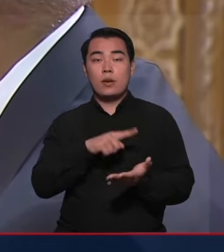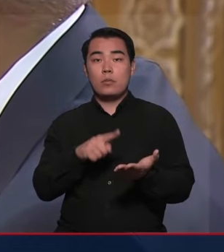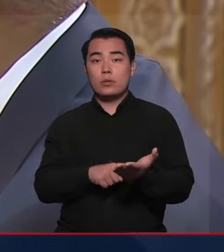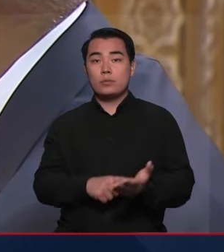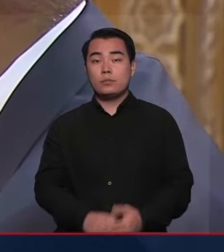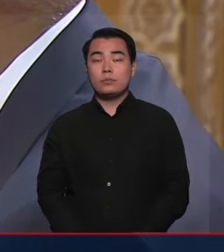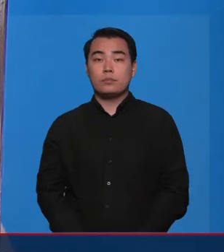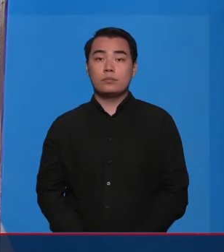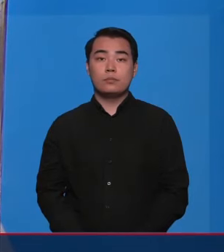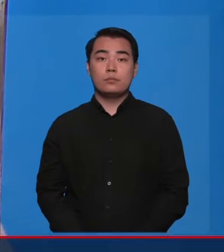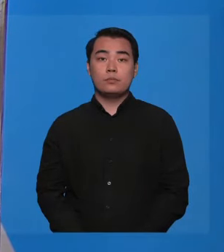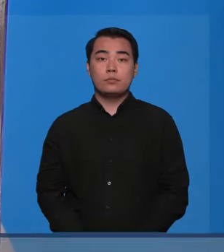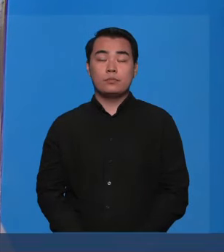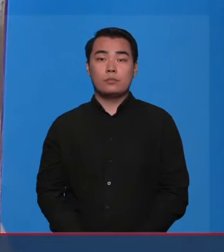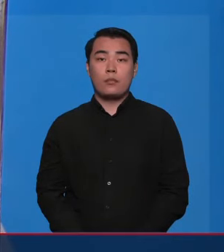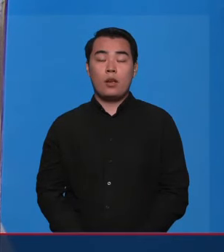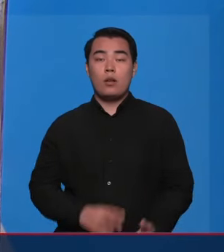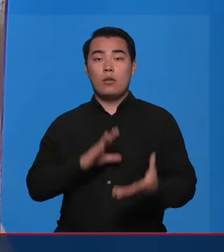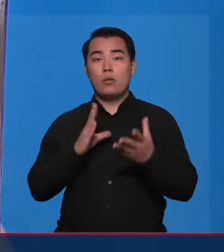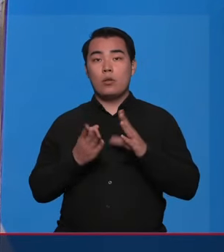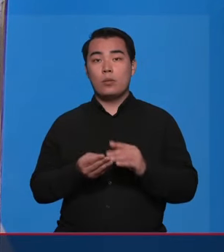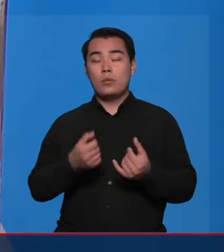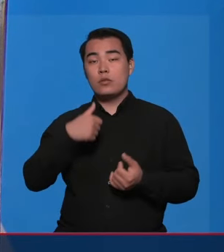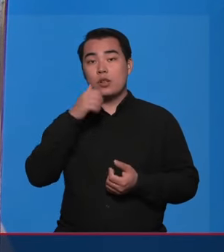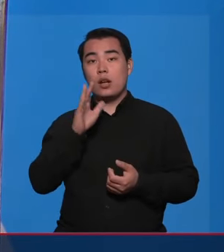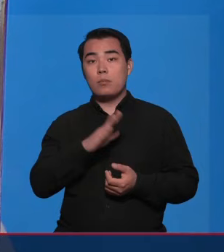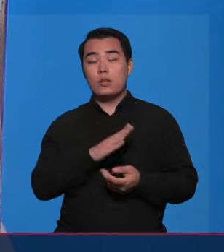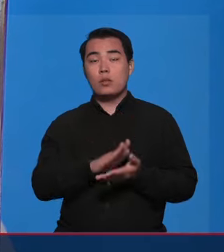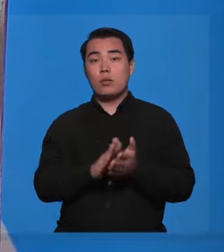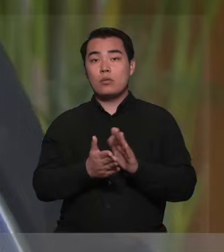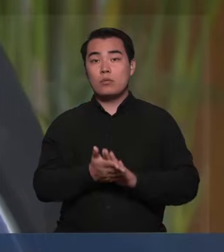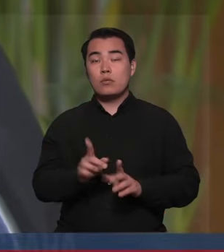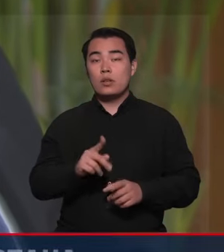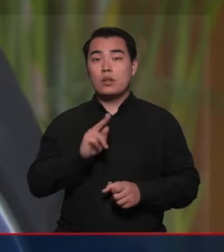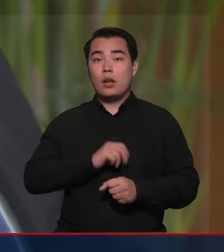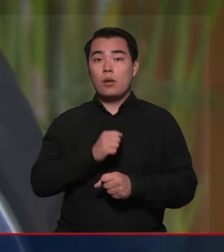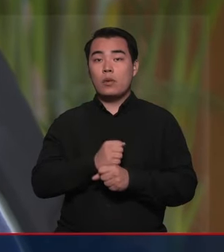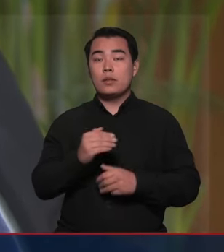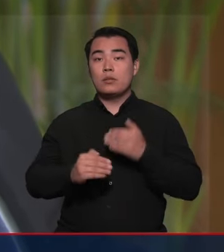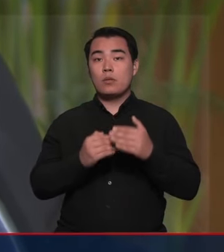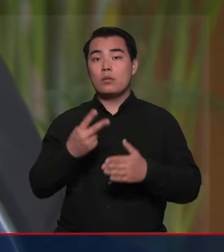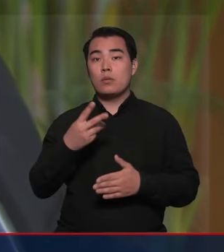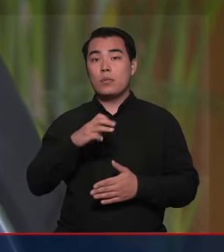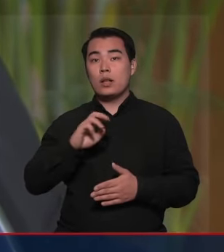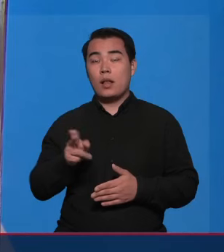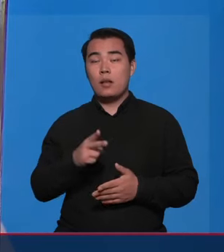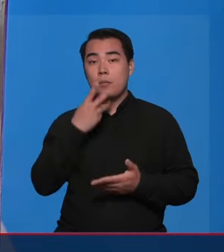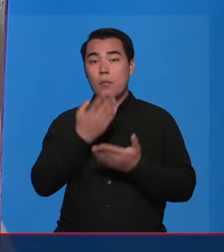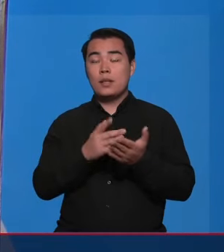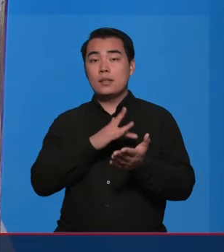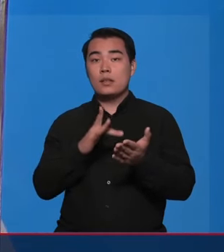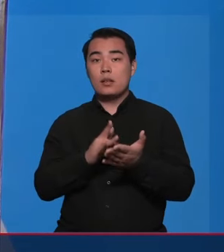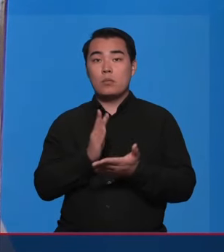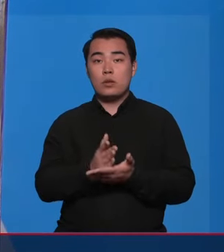вопросах. В целом мы вчера условились, что будем работать на достижение 2-миллиардной отметки в том,